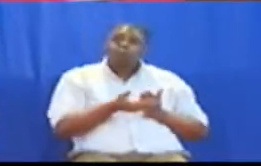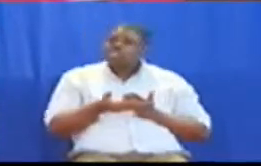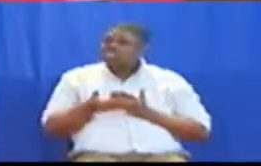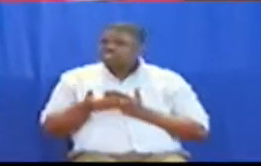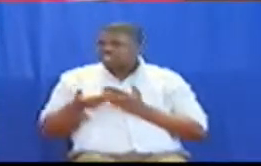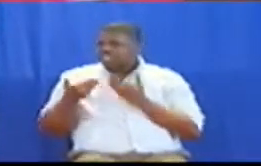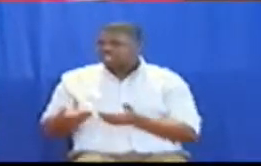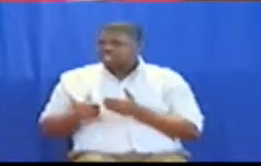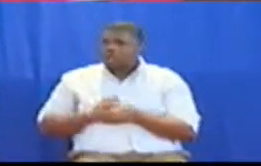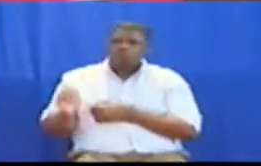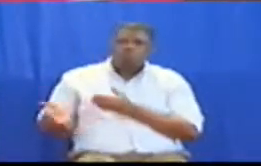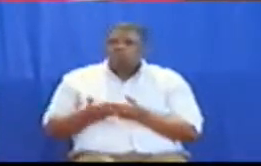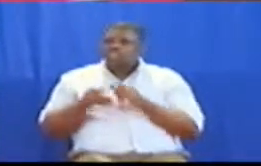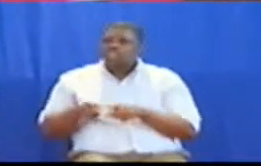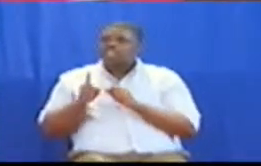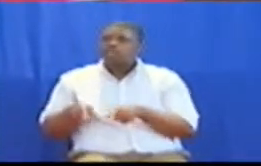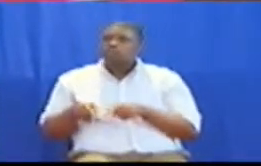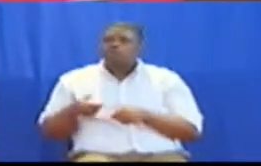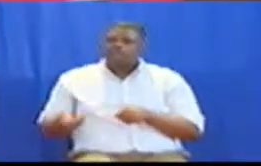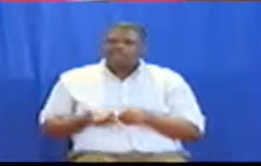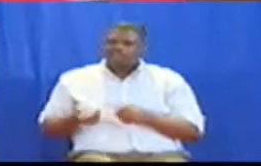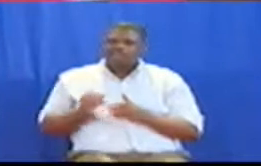wabunge wangerudi na corona hii, tungekuwa wageni wa nani?